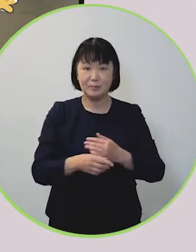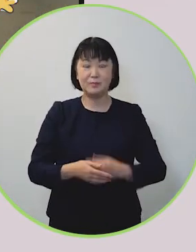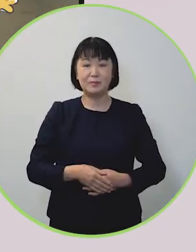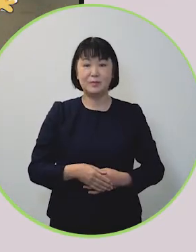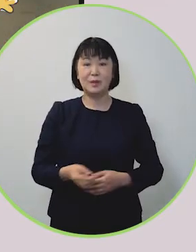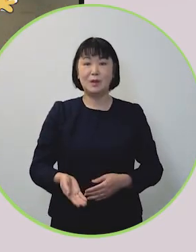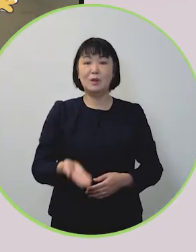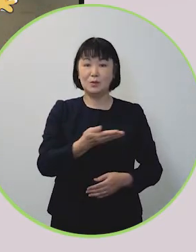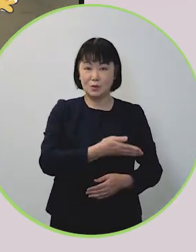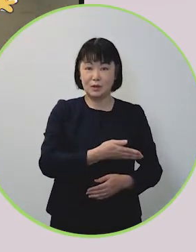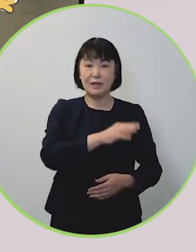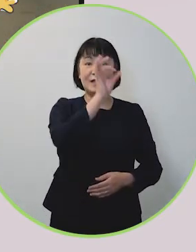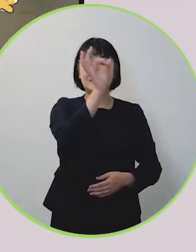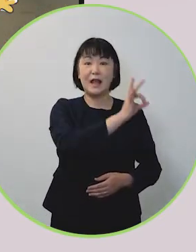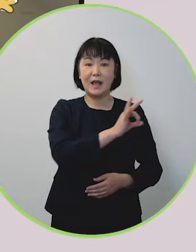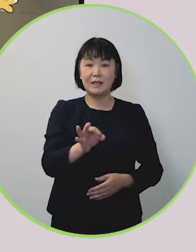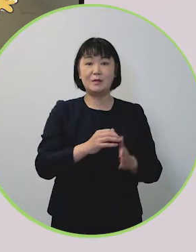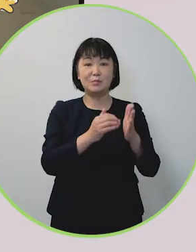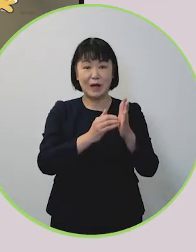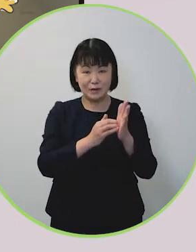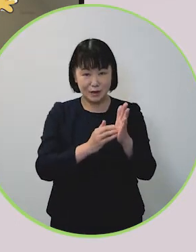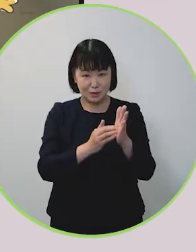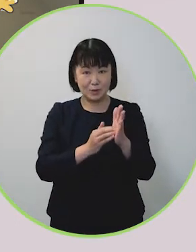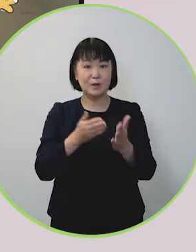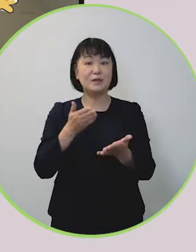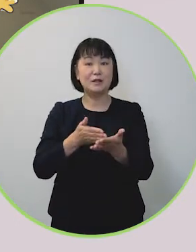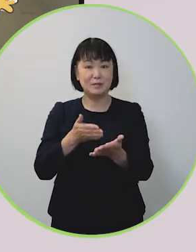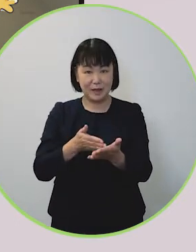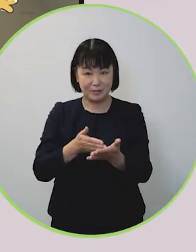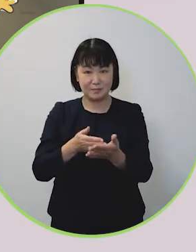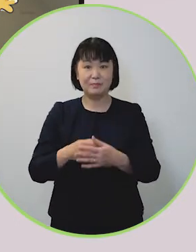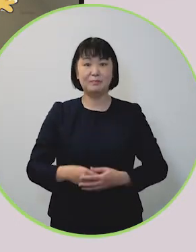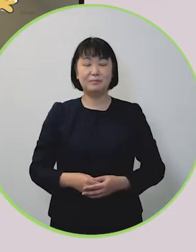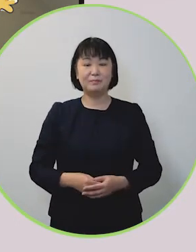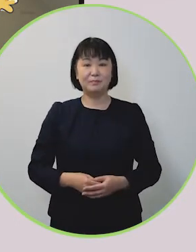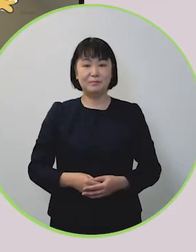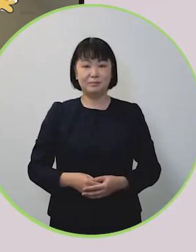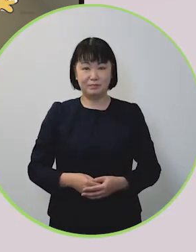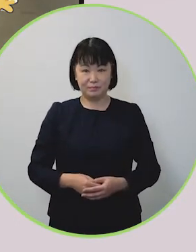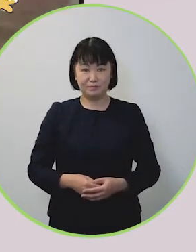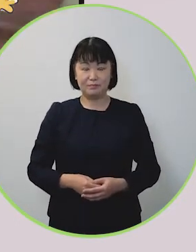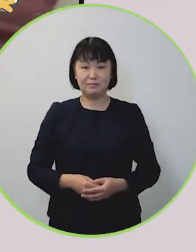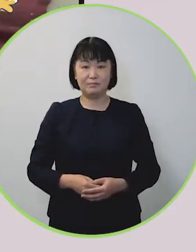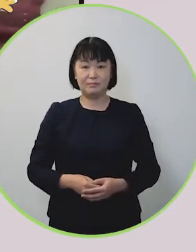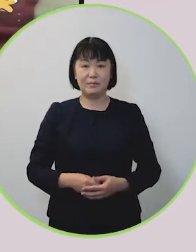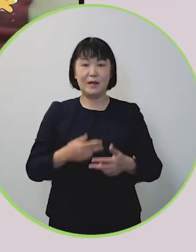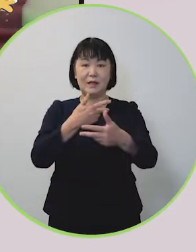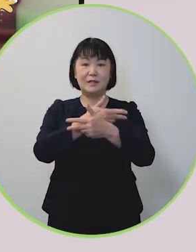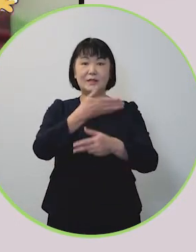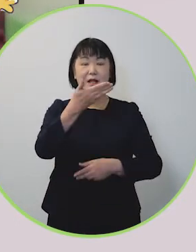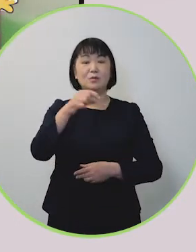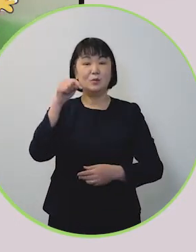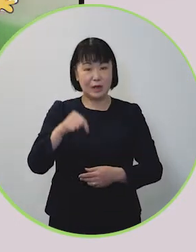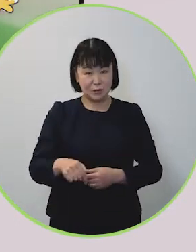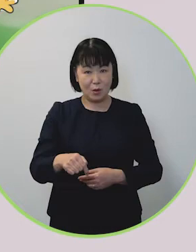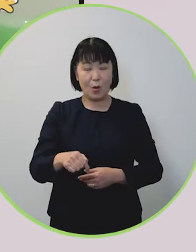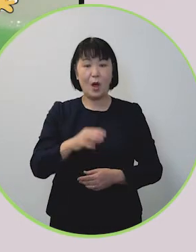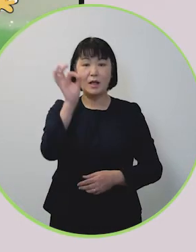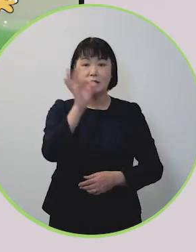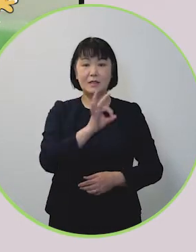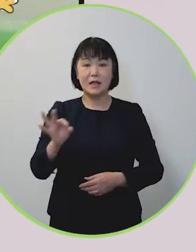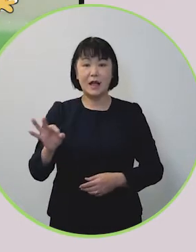次に製品プラスチックについて説明するね北区における製品プラスチックとは